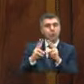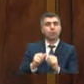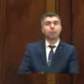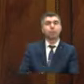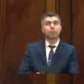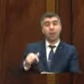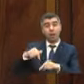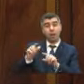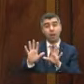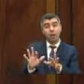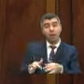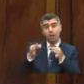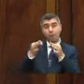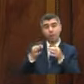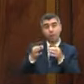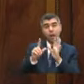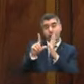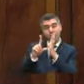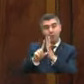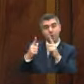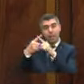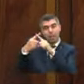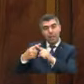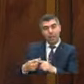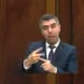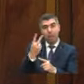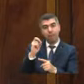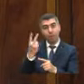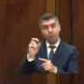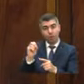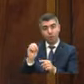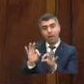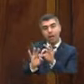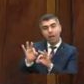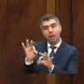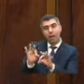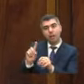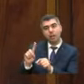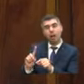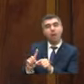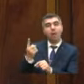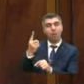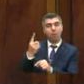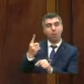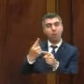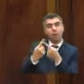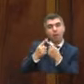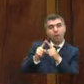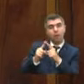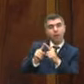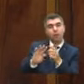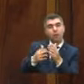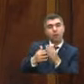مخرجات من هذا القانون، مشروع القانون المالي اللي عندكم راه فيه إجراءات أولية لتنزيل هذيك المخرجات